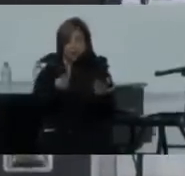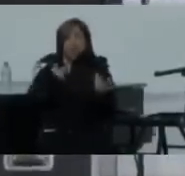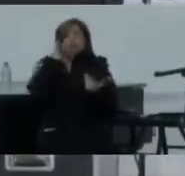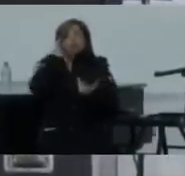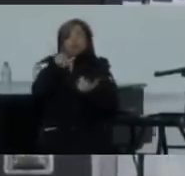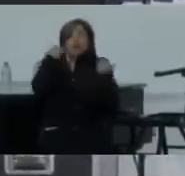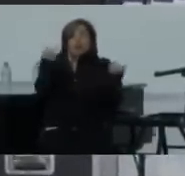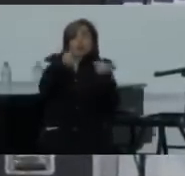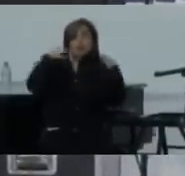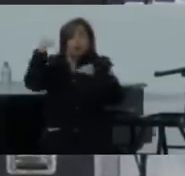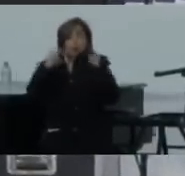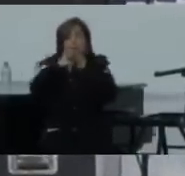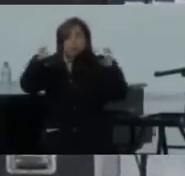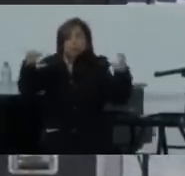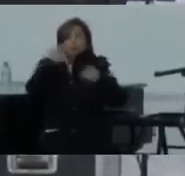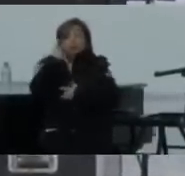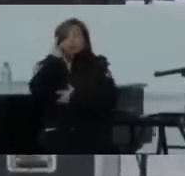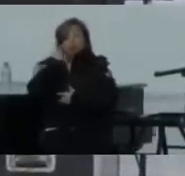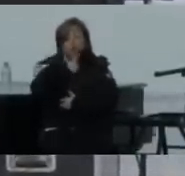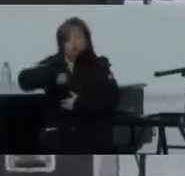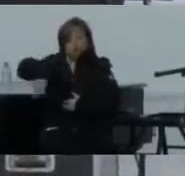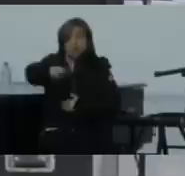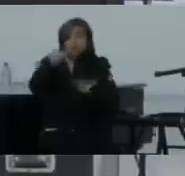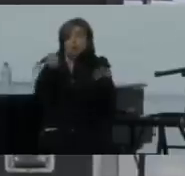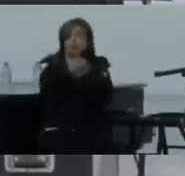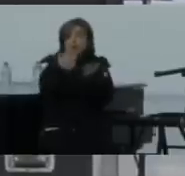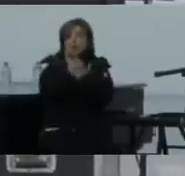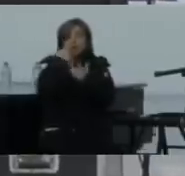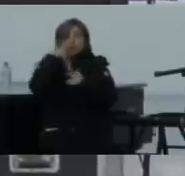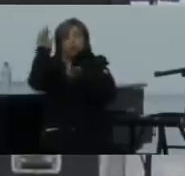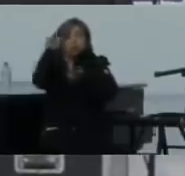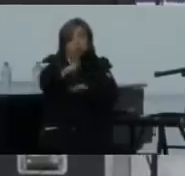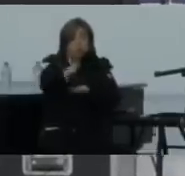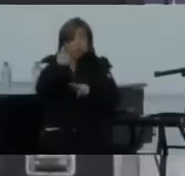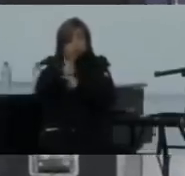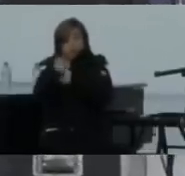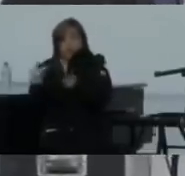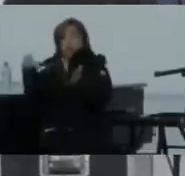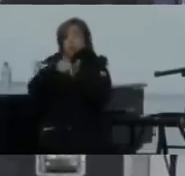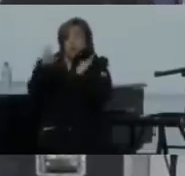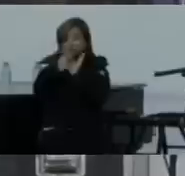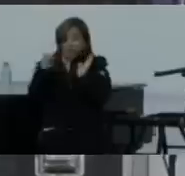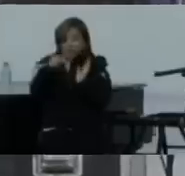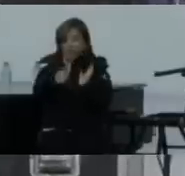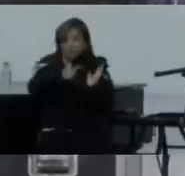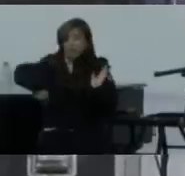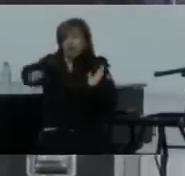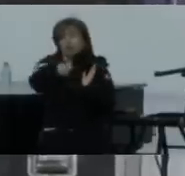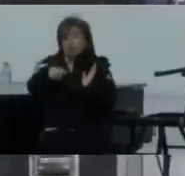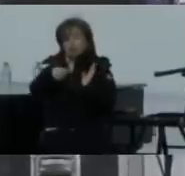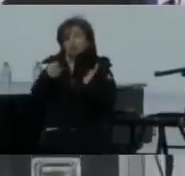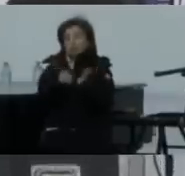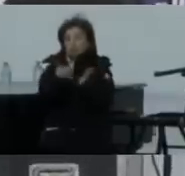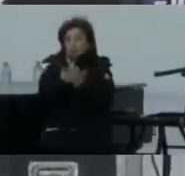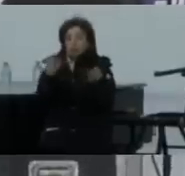prodotti siano tutelati e se c'è da mettere un dazio, lo metteremo di nuovo un dazio sui nostri prodotti. Proteggeremo il Made